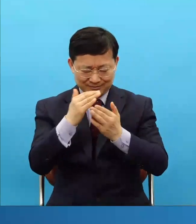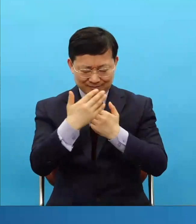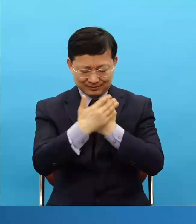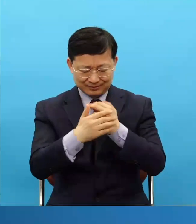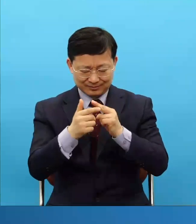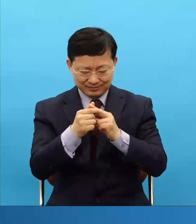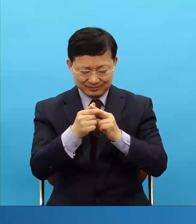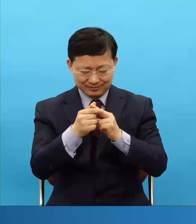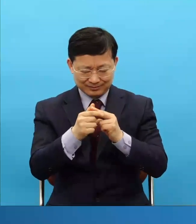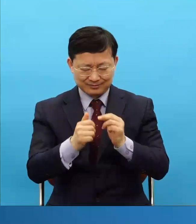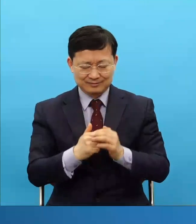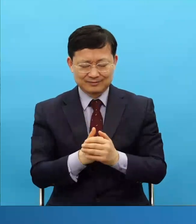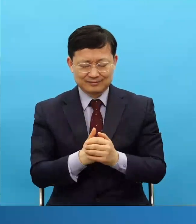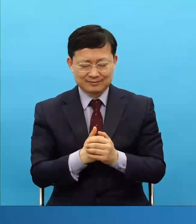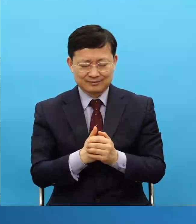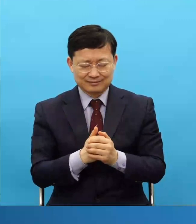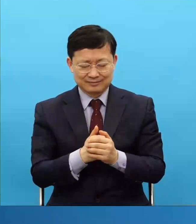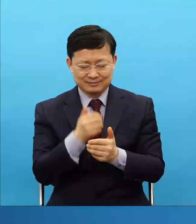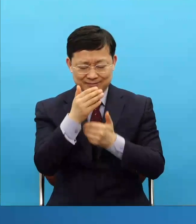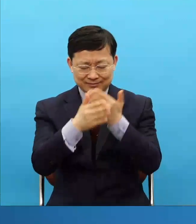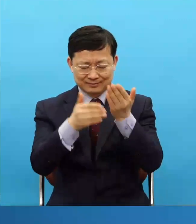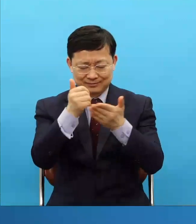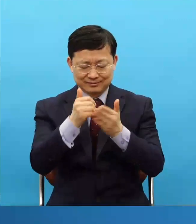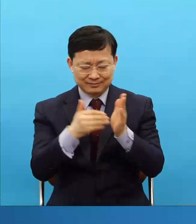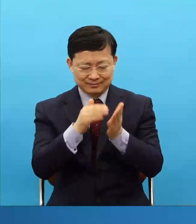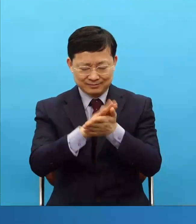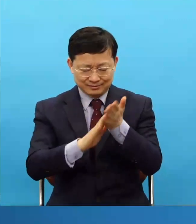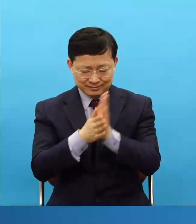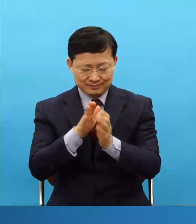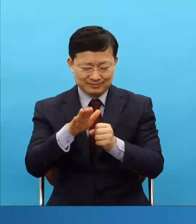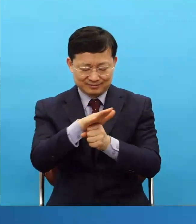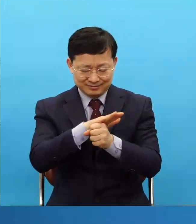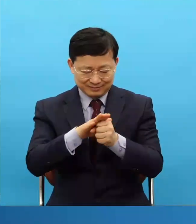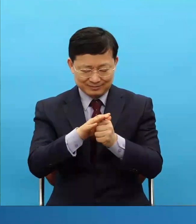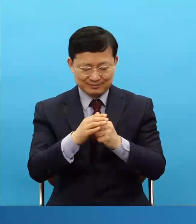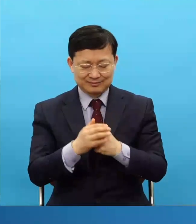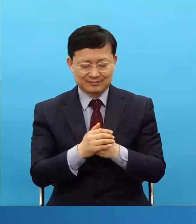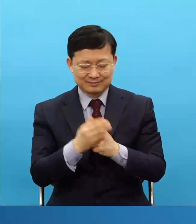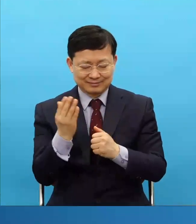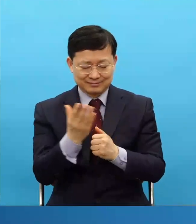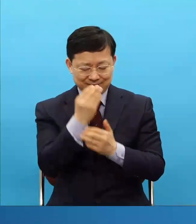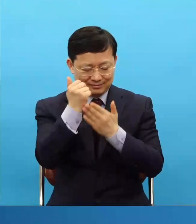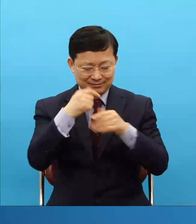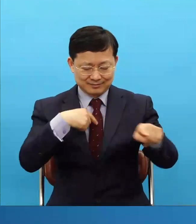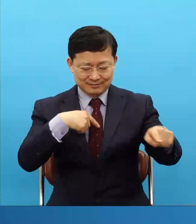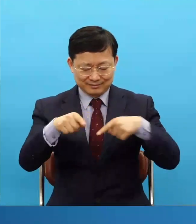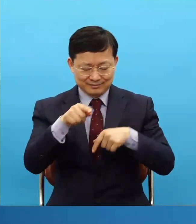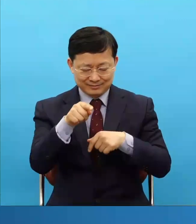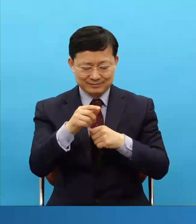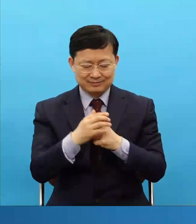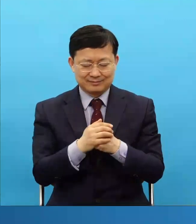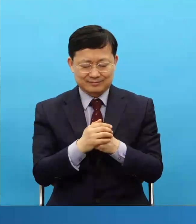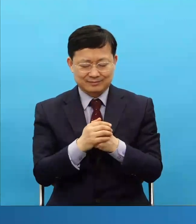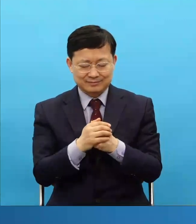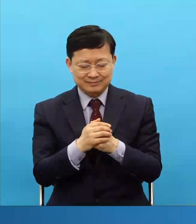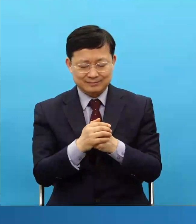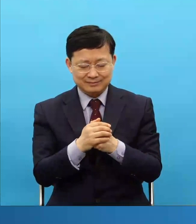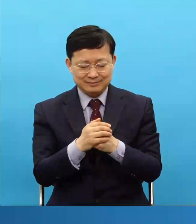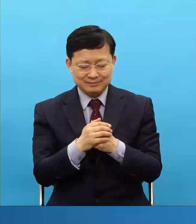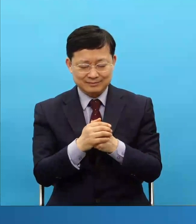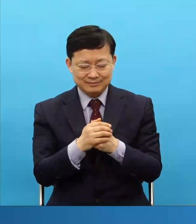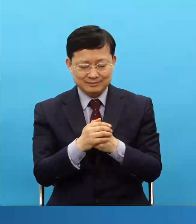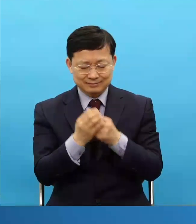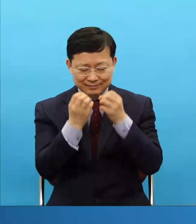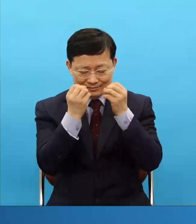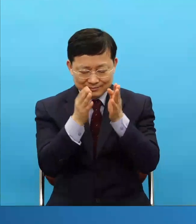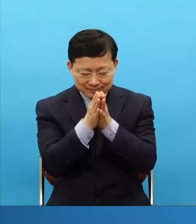May the grace of our Lord Jesus Christ, who is the solution to all problems, 하나님의 무한하신 and the 사랑하심과 infinite love of God, 성령님의 and the 역사하심이 work of the Holy Spirit